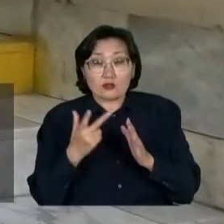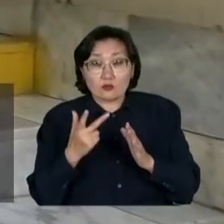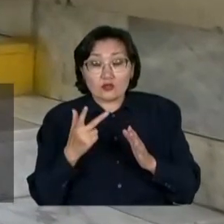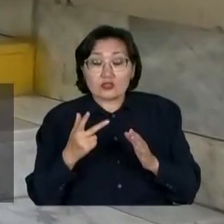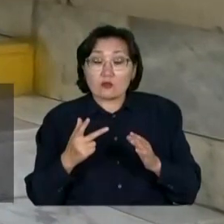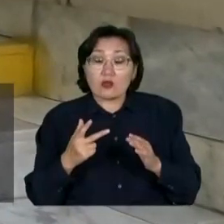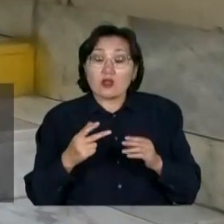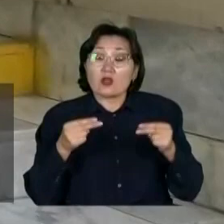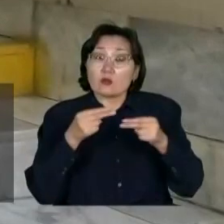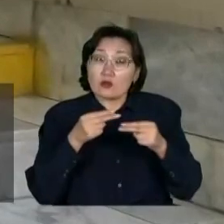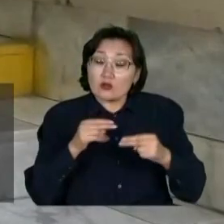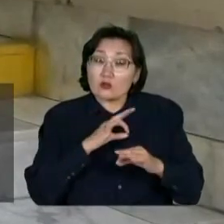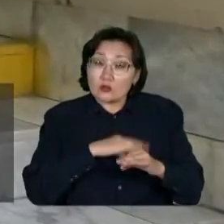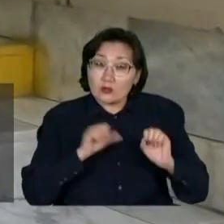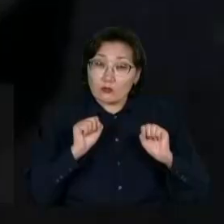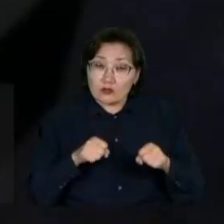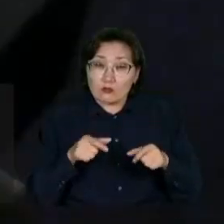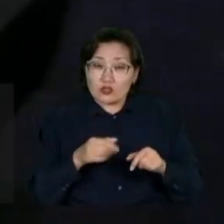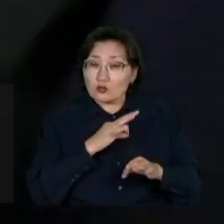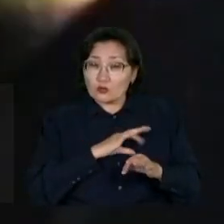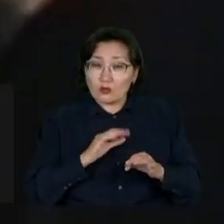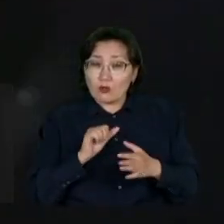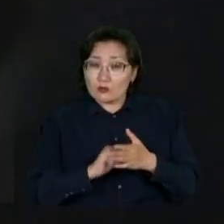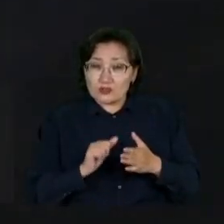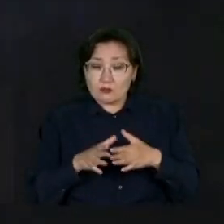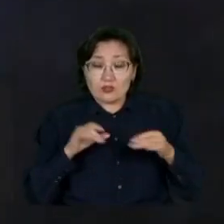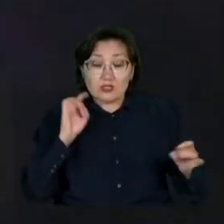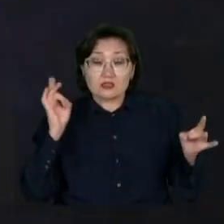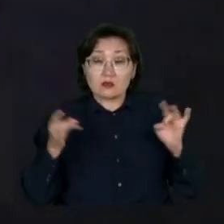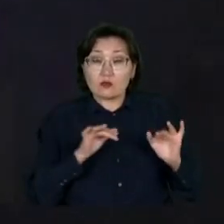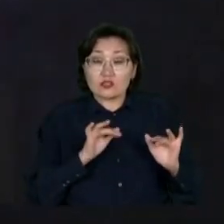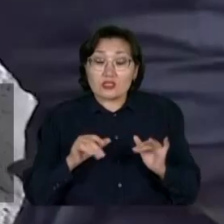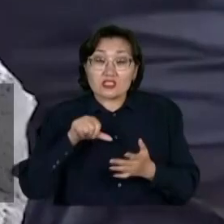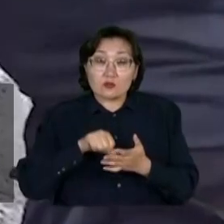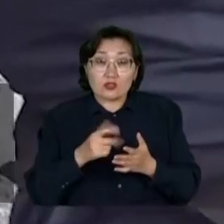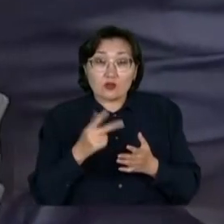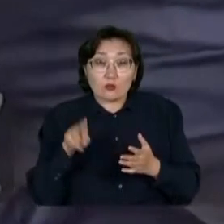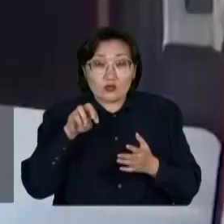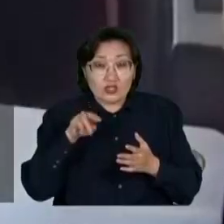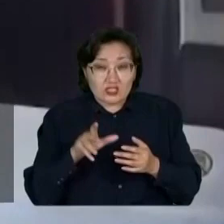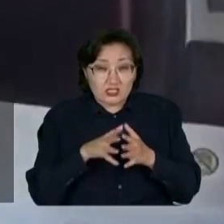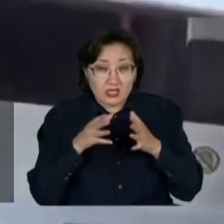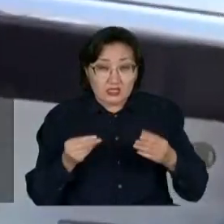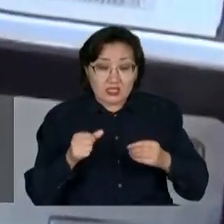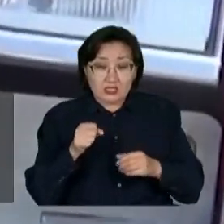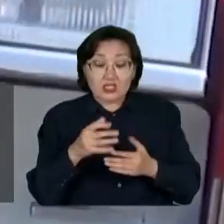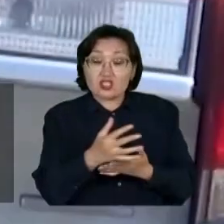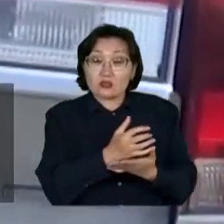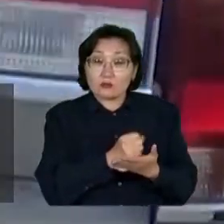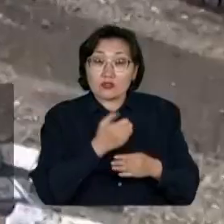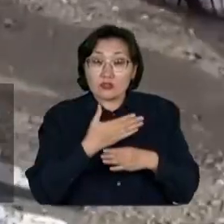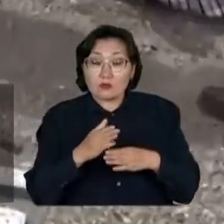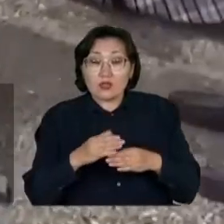еді. Қолданбауға ешқандай негіздер жоқ бұл жерде. Айта кетейік, атышулы қылмысқа қатыстылардан 3 миллиард теңгеден аса ақша алынды. Одан